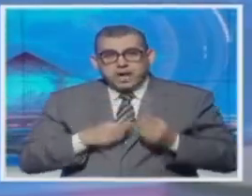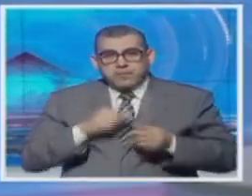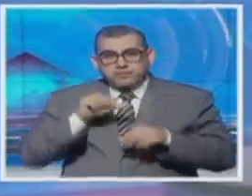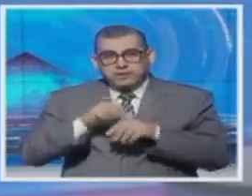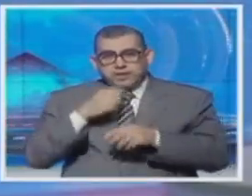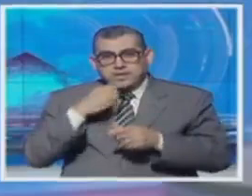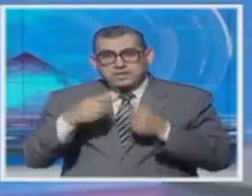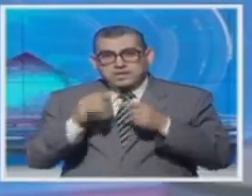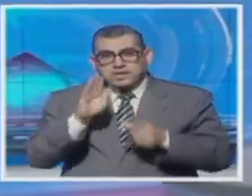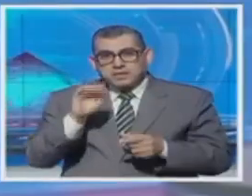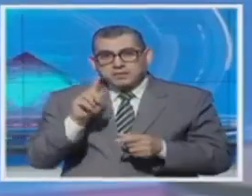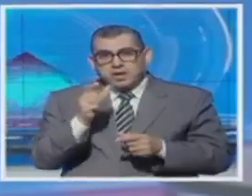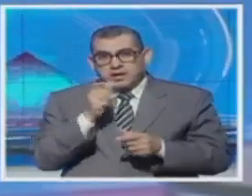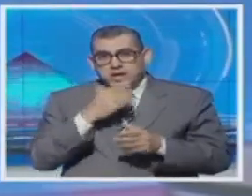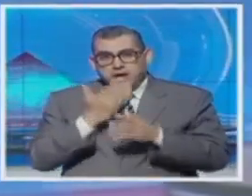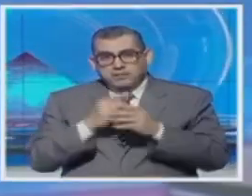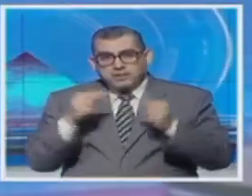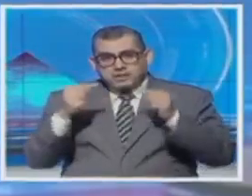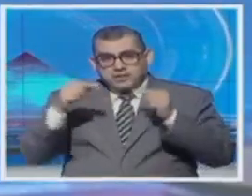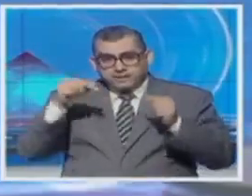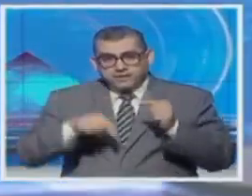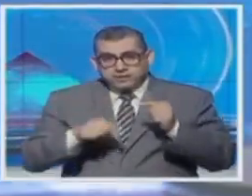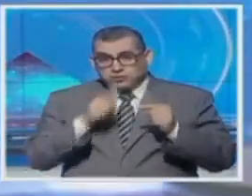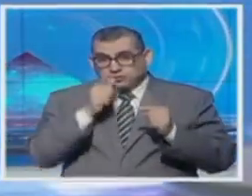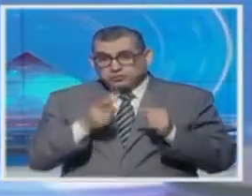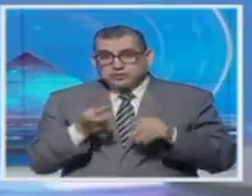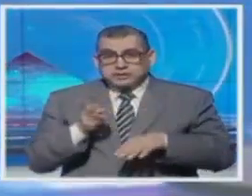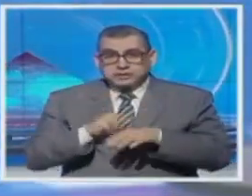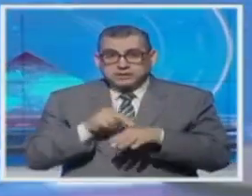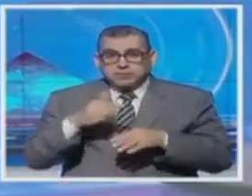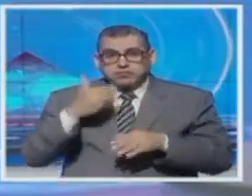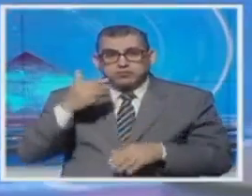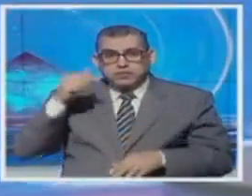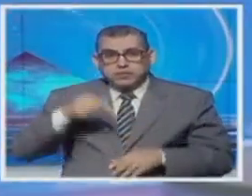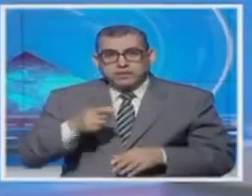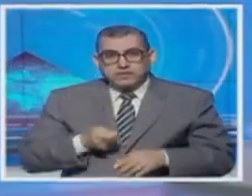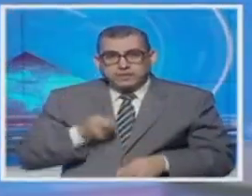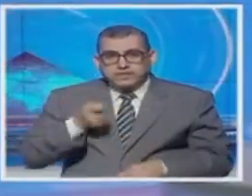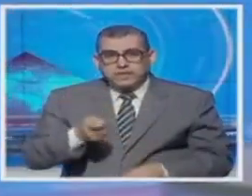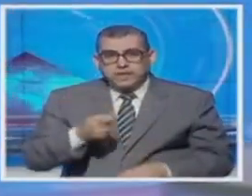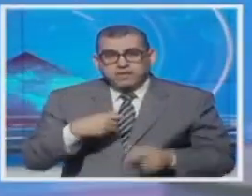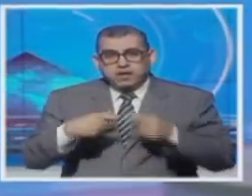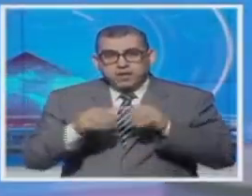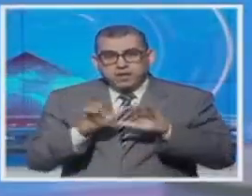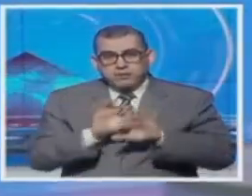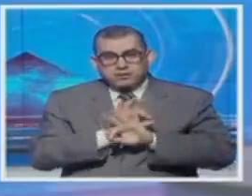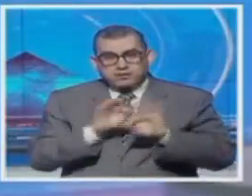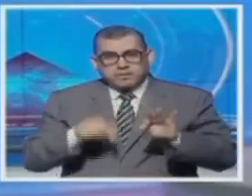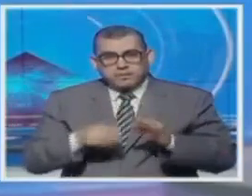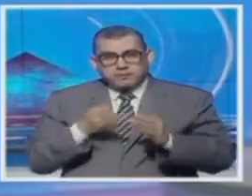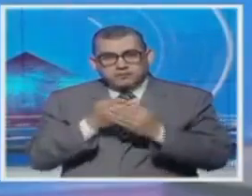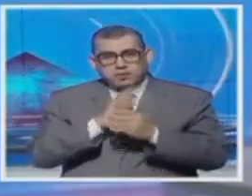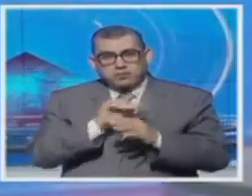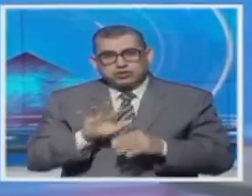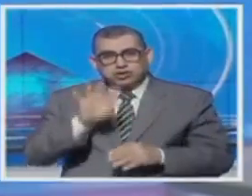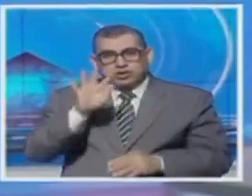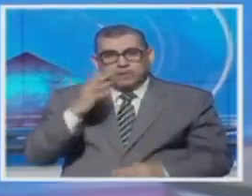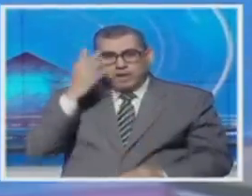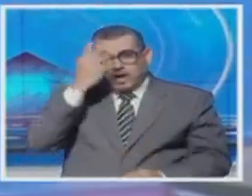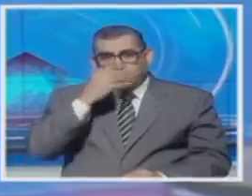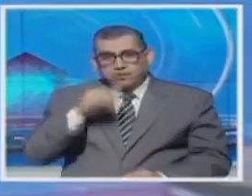السيبراني والتحديات التي تواجهها، إضافة إلى مستقبل المدفوعات الرقمية في مصر وشمال